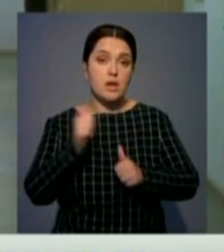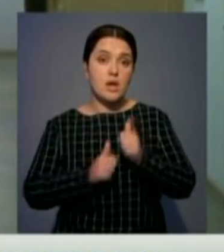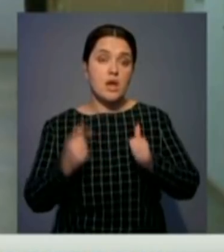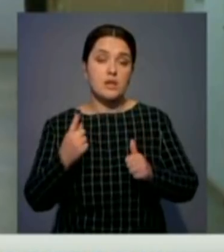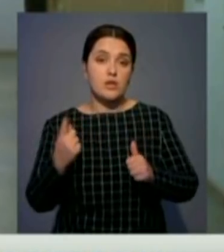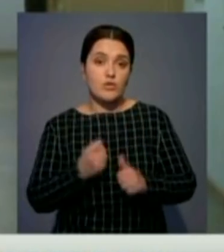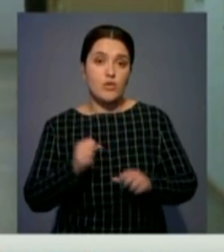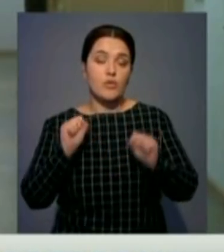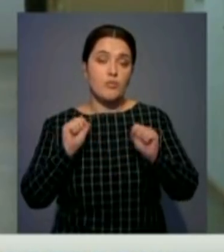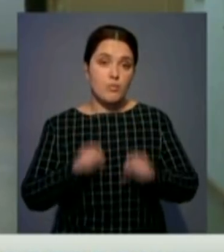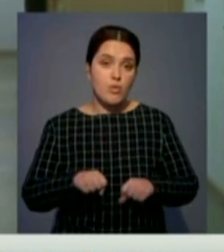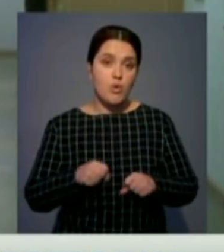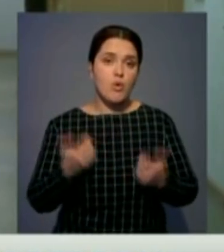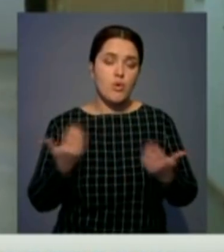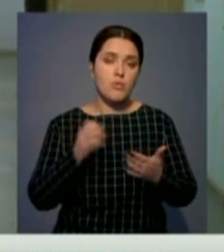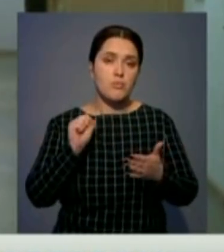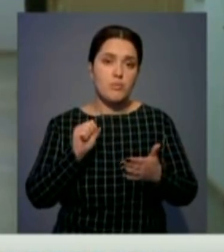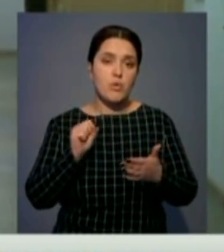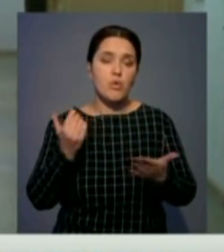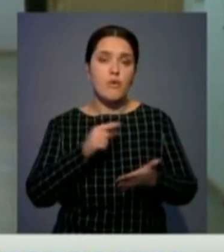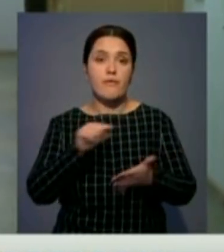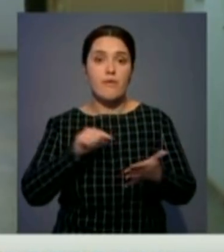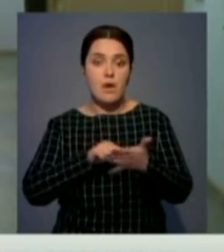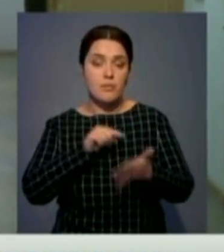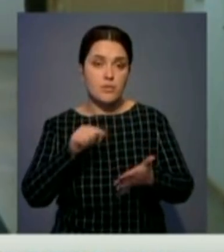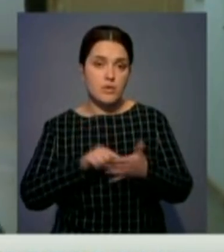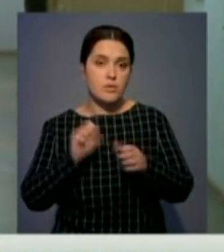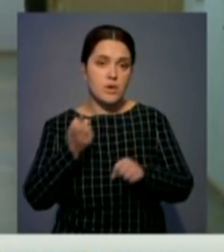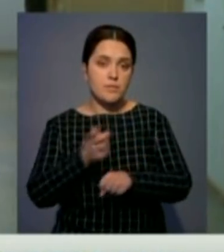неделю можно по каким-то мелким, может быть, вопросам обращаться.